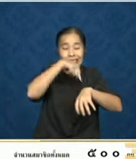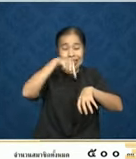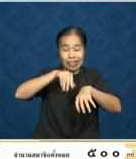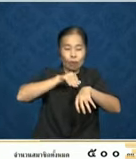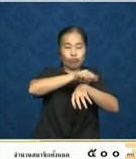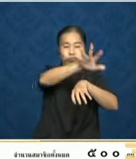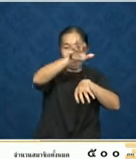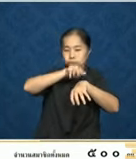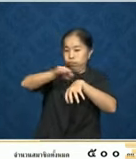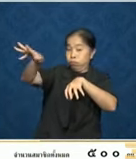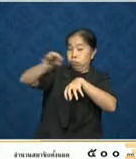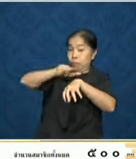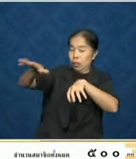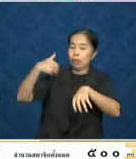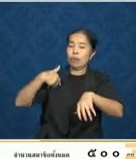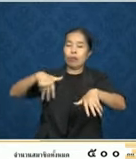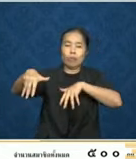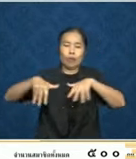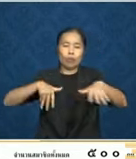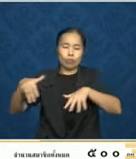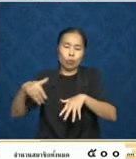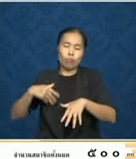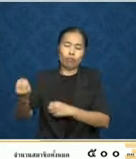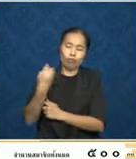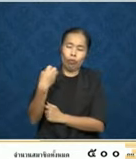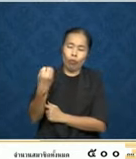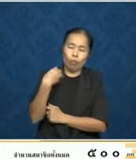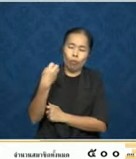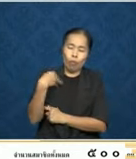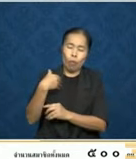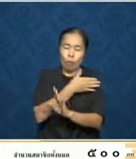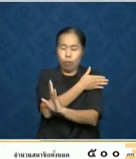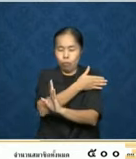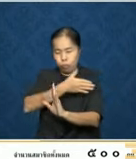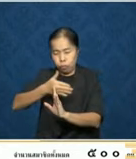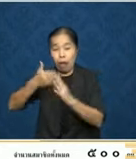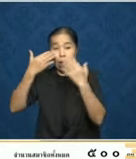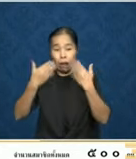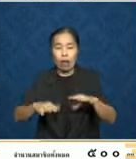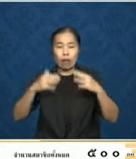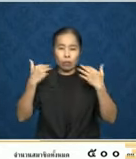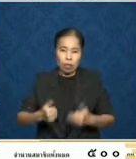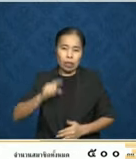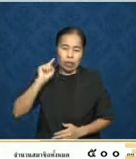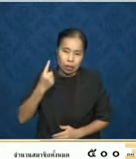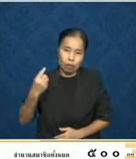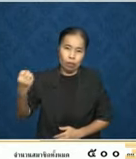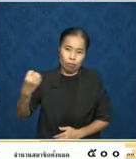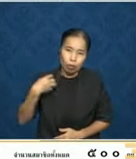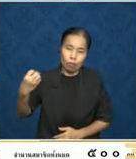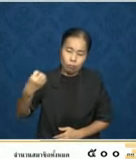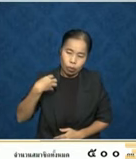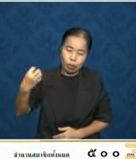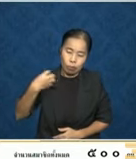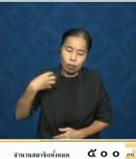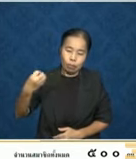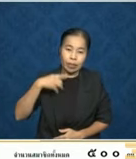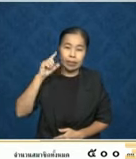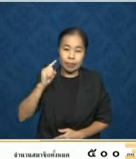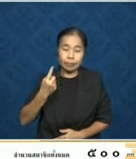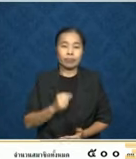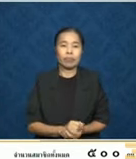ชาชนร้องเรียนมาเป็นระยะเวลายาวนานแล้วนะคะและปัจจุบันก็ยังมีการร้องมาอยู่เรื่อยๆอยากให้มีม